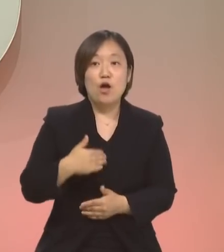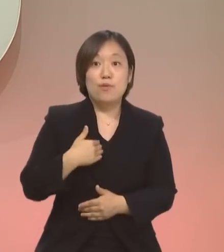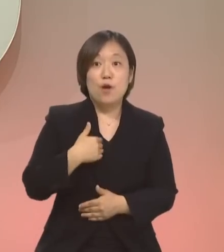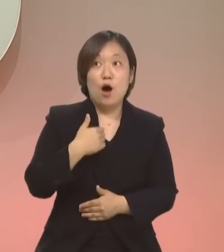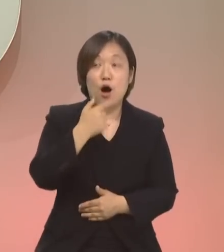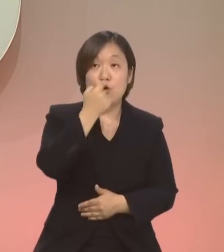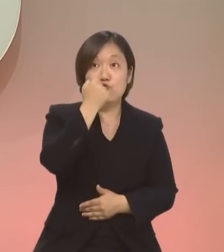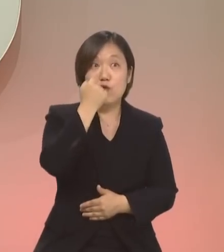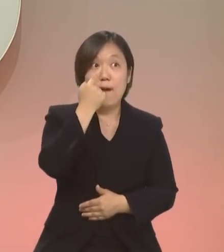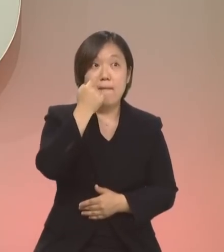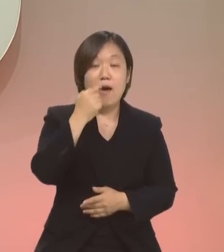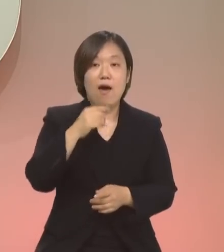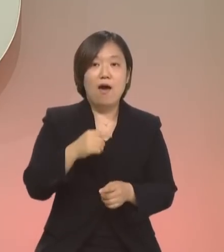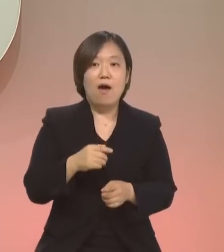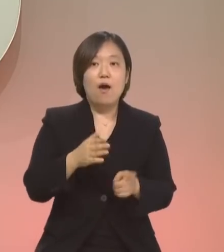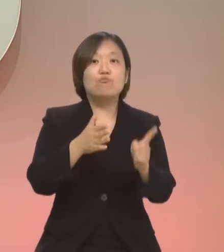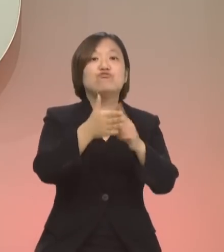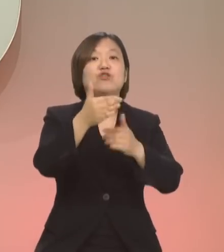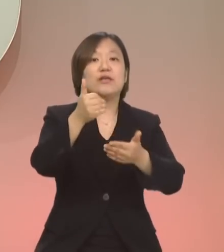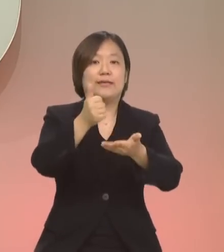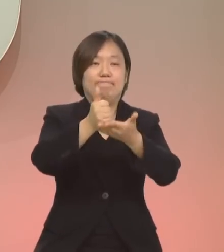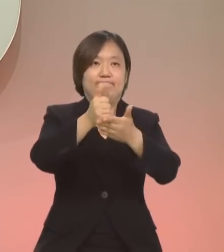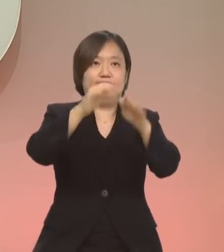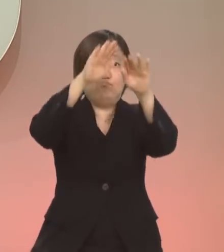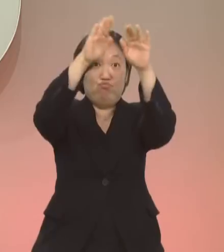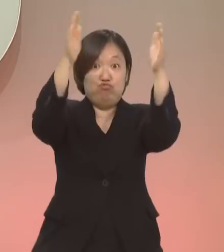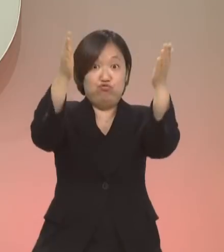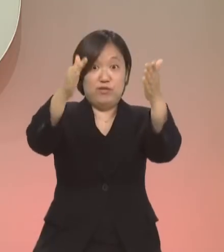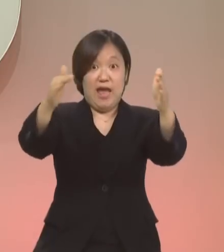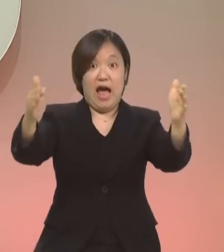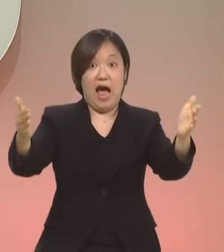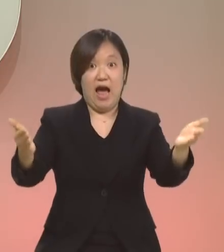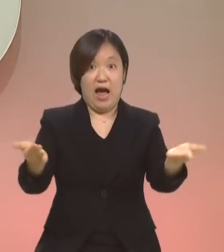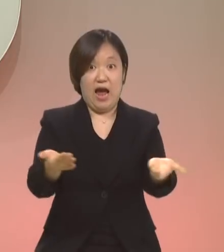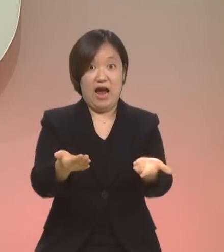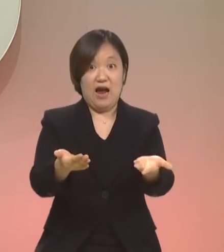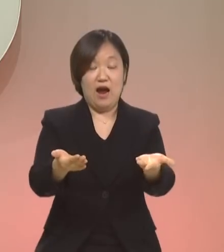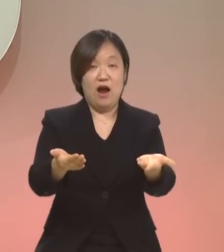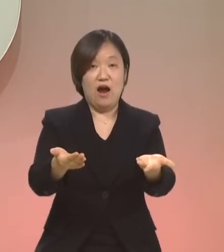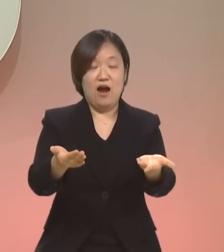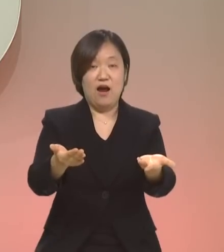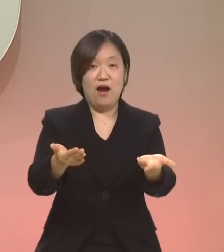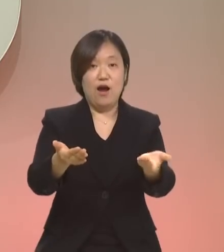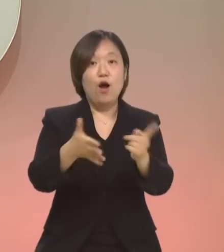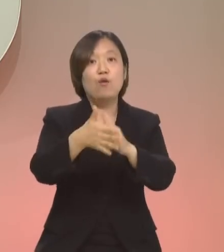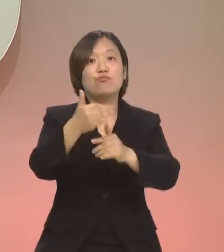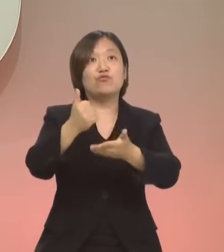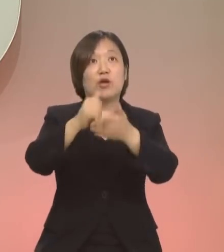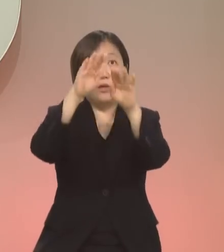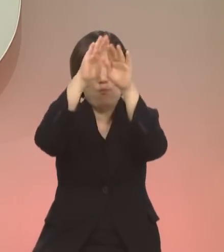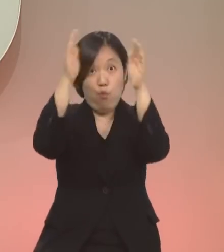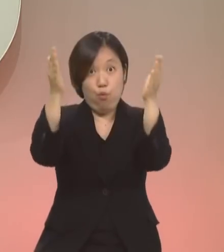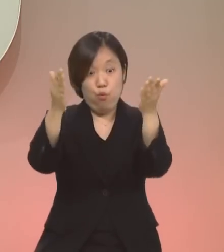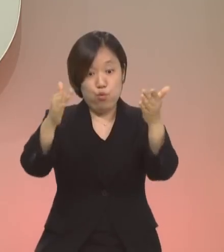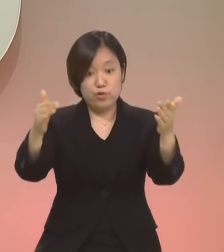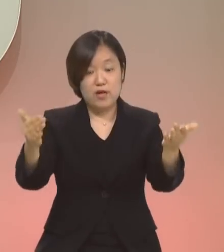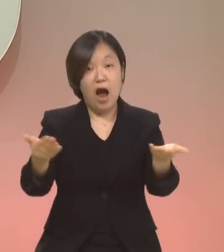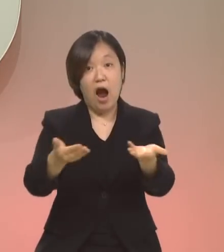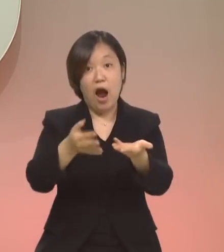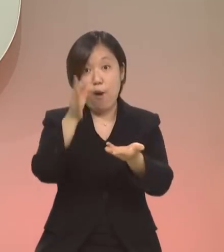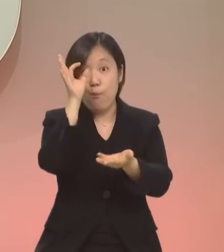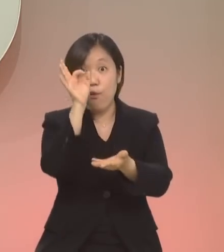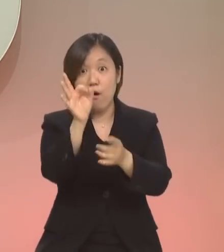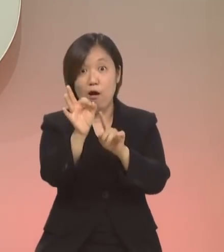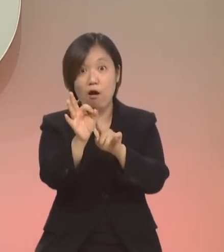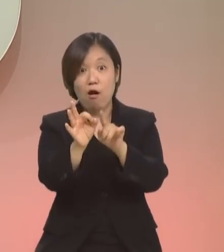눈앞에 부처님 불상이 보이더래요 불상 불쌍히 보이는데 그때 옆에 어떤